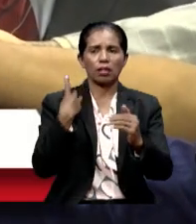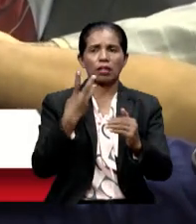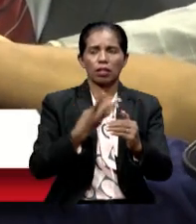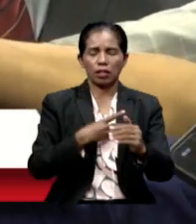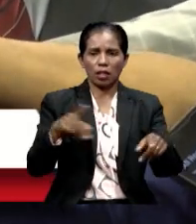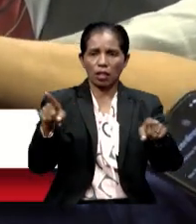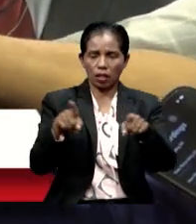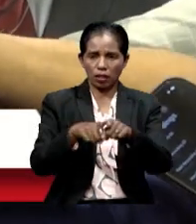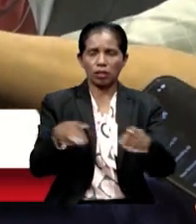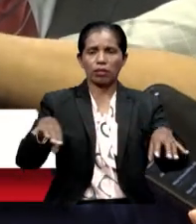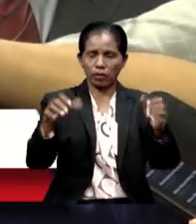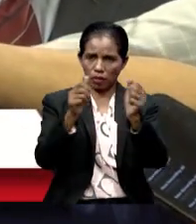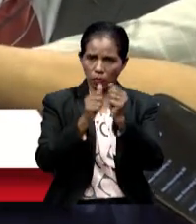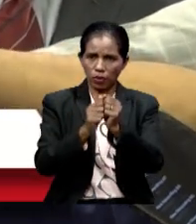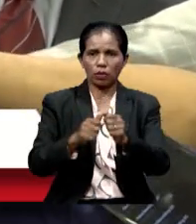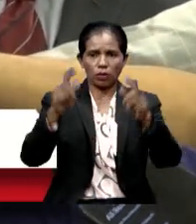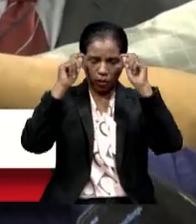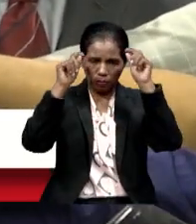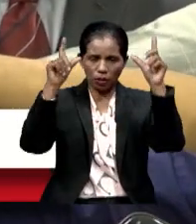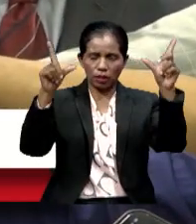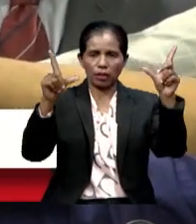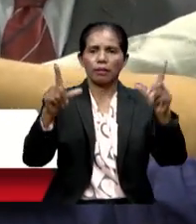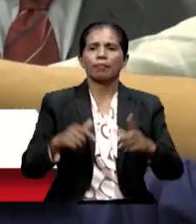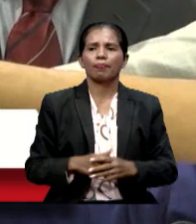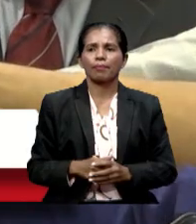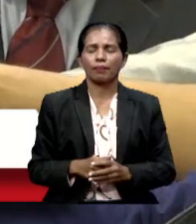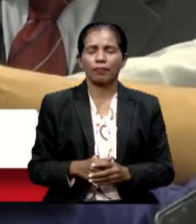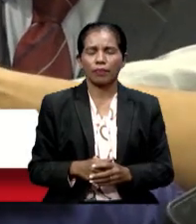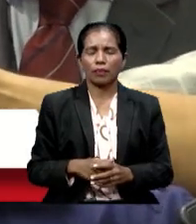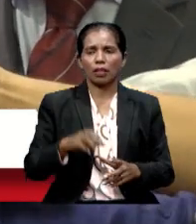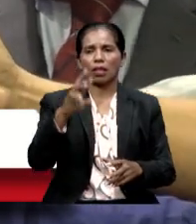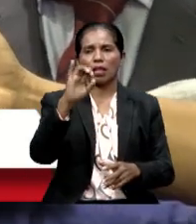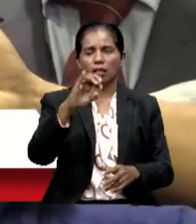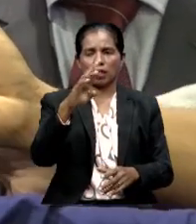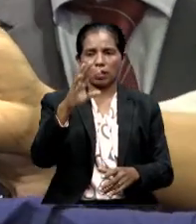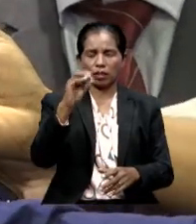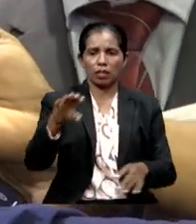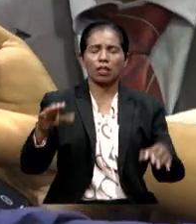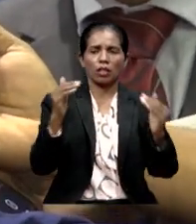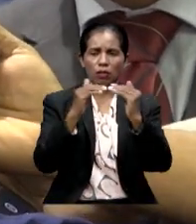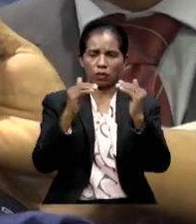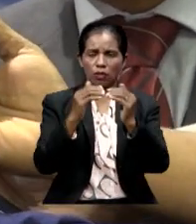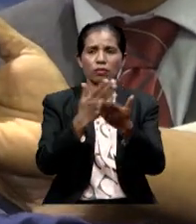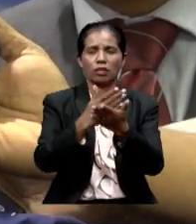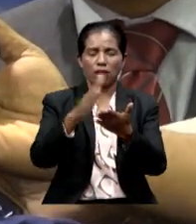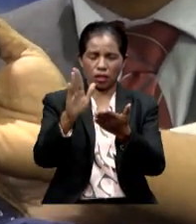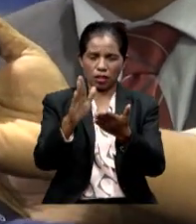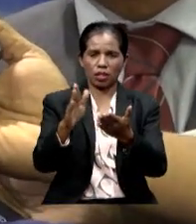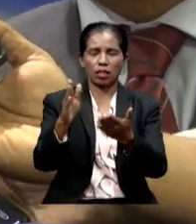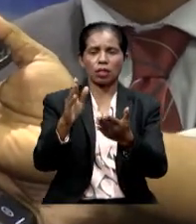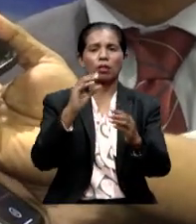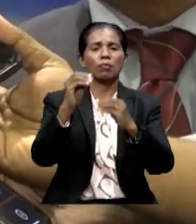co-chair bersama dengan Timor-Leste. ARF DOD itu salah satu seri dari